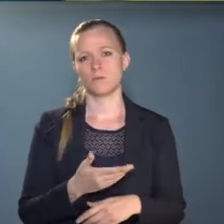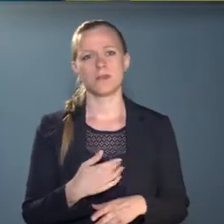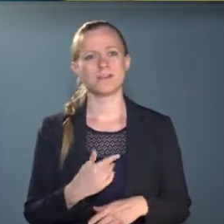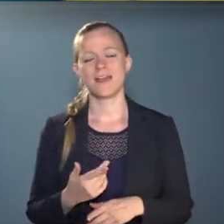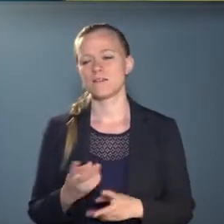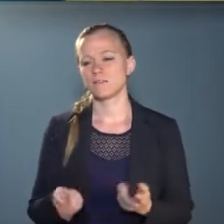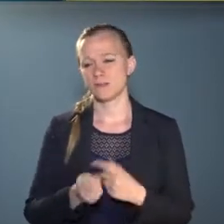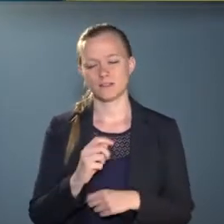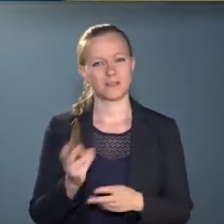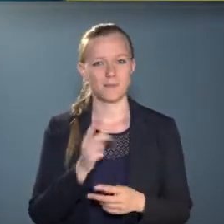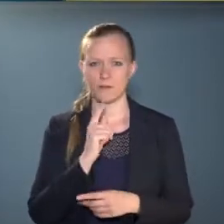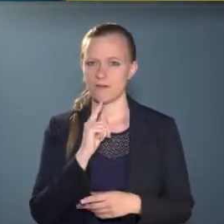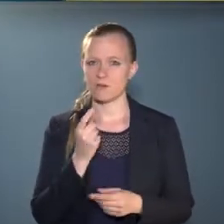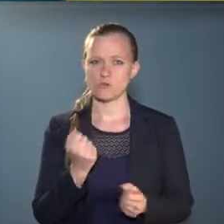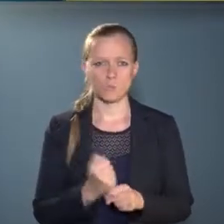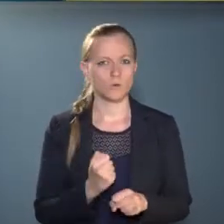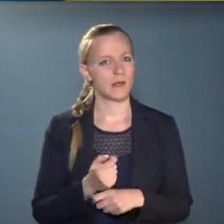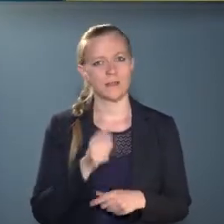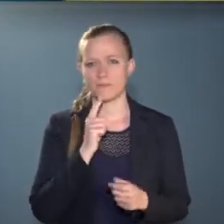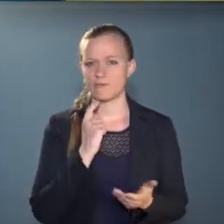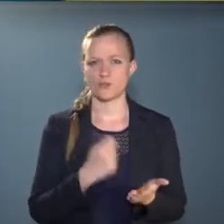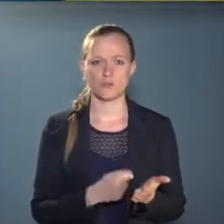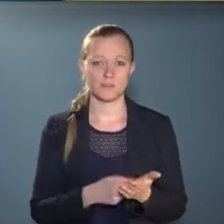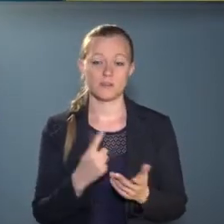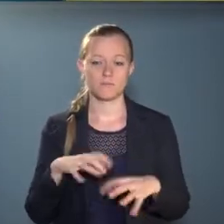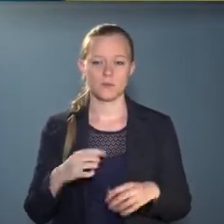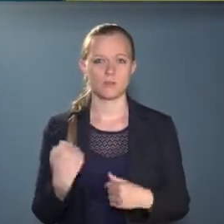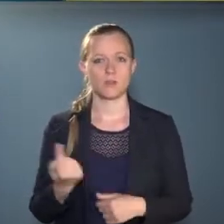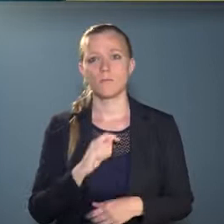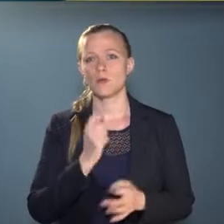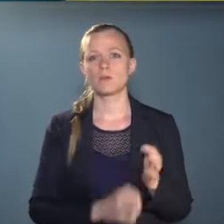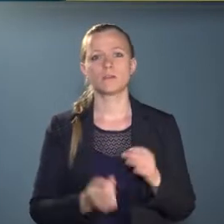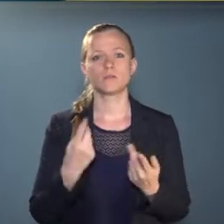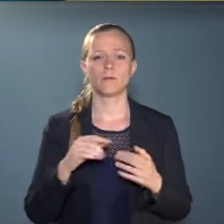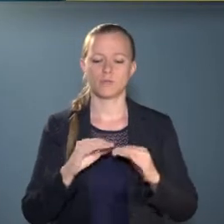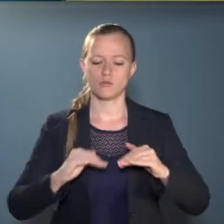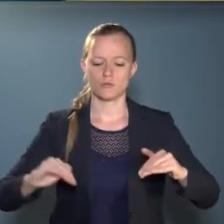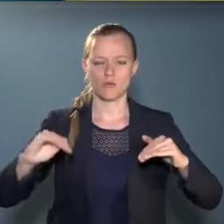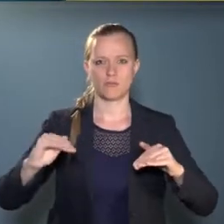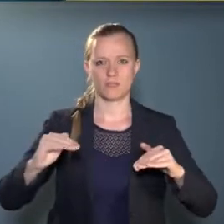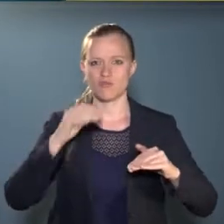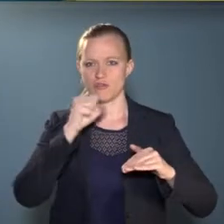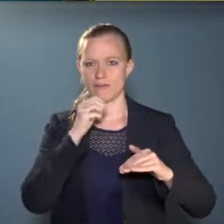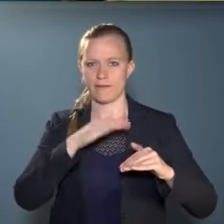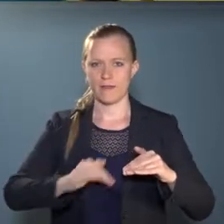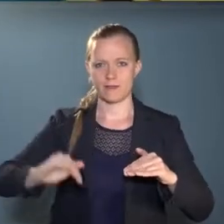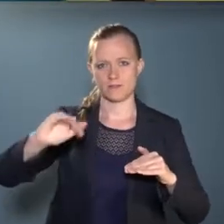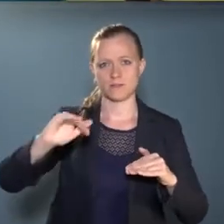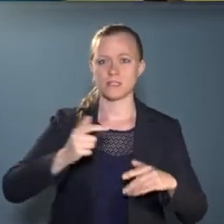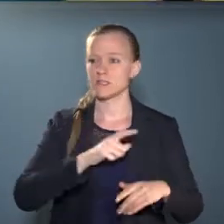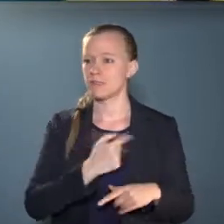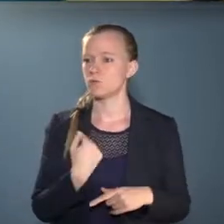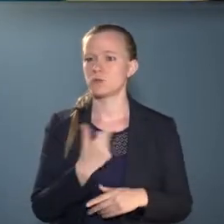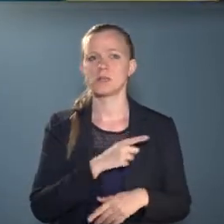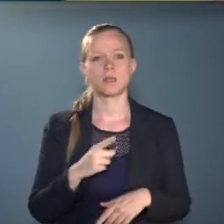kis munka, nem kevés pénz, de megtesszük. Azt ne felejtsük el, hogy Magyarország továbbra is a schengeni kapu. Tehát nekünk nem csak